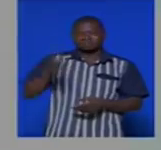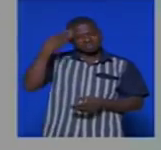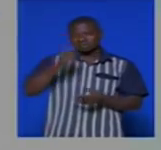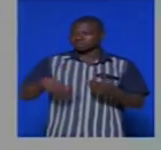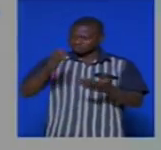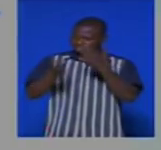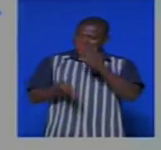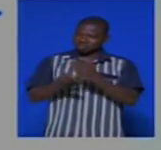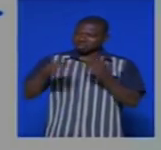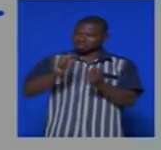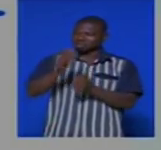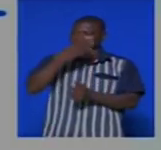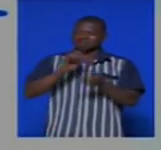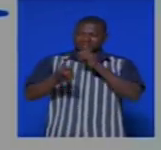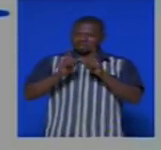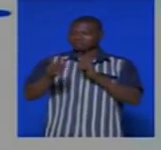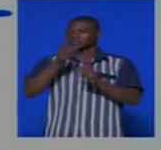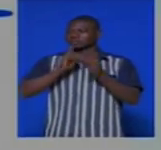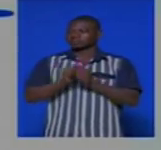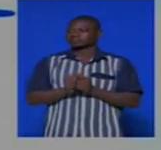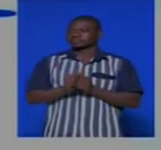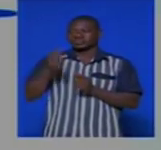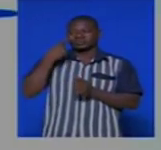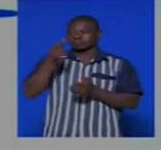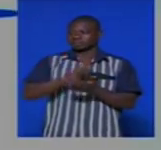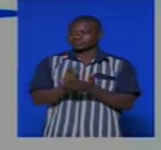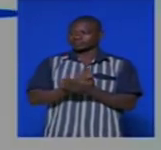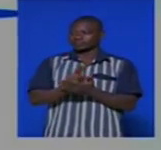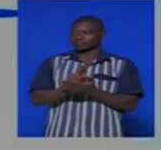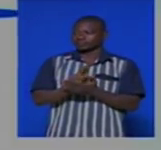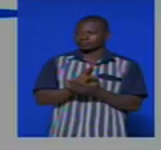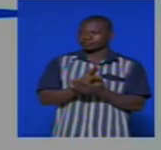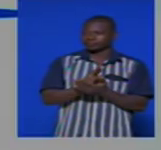été évoquée. Reportage d'Aouda Ouattara Nyarkiteda.